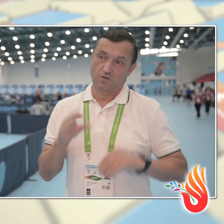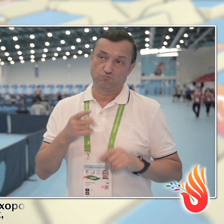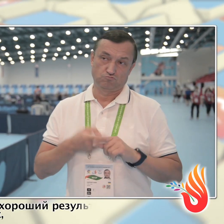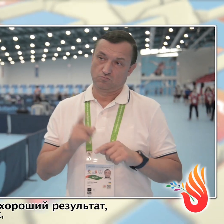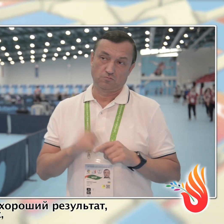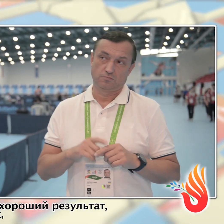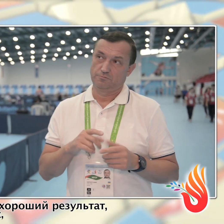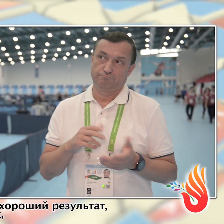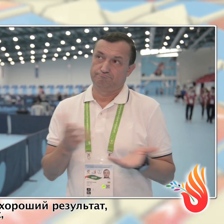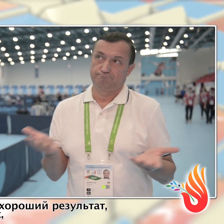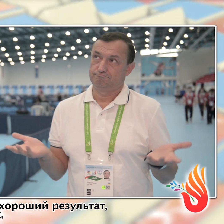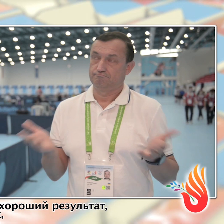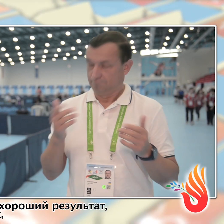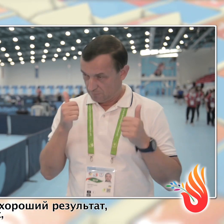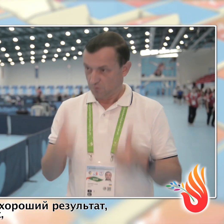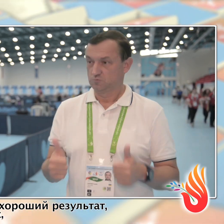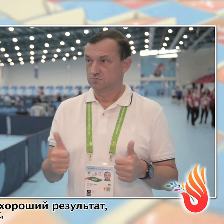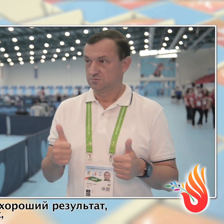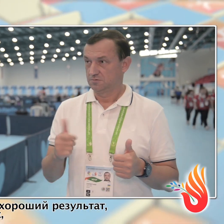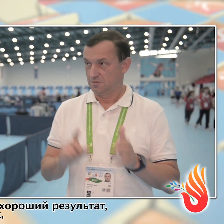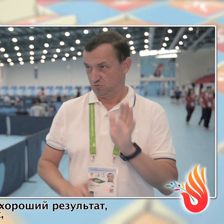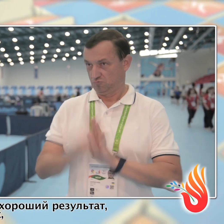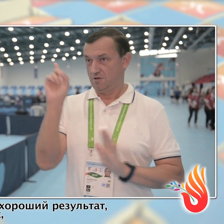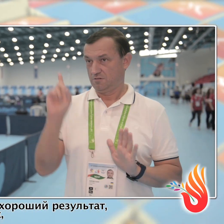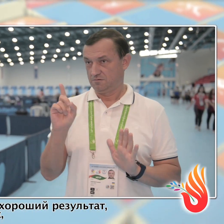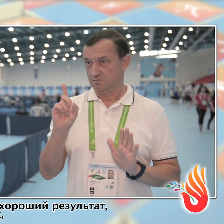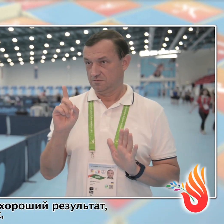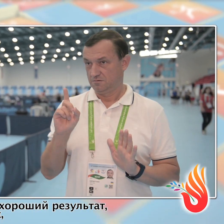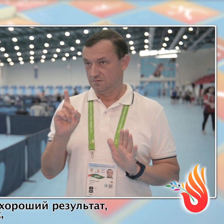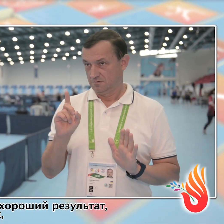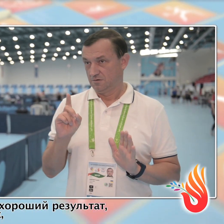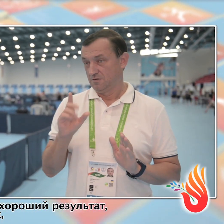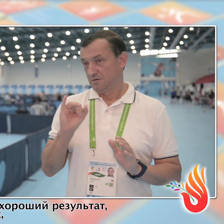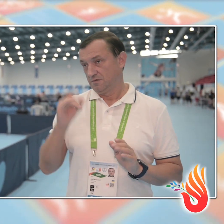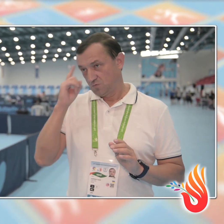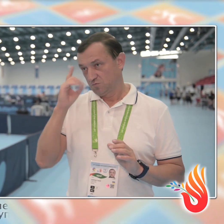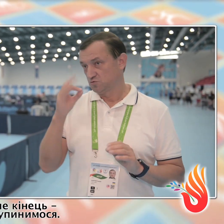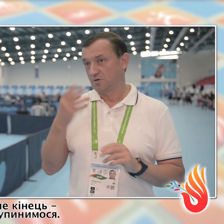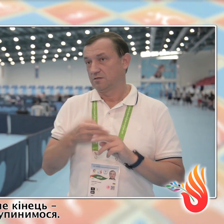бронзовых медалей. Я считаю, что это хороший результат, хорошее начало.